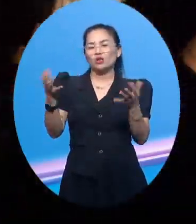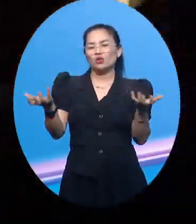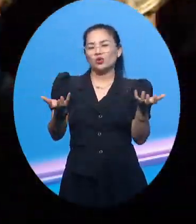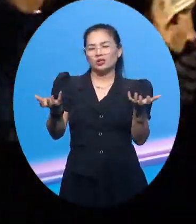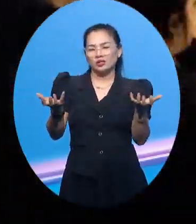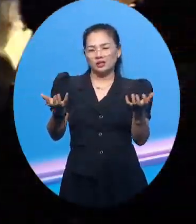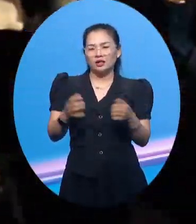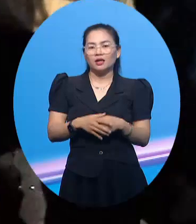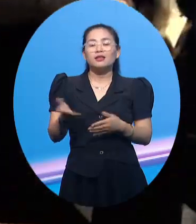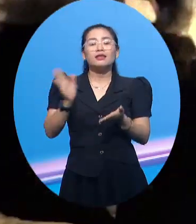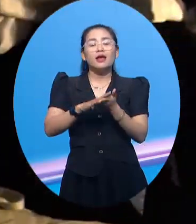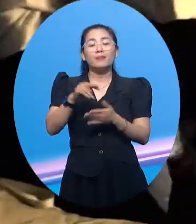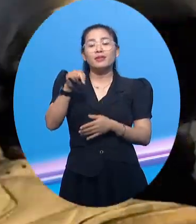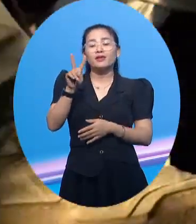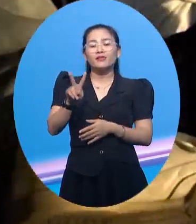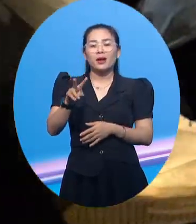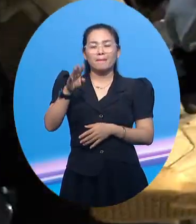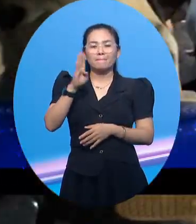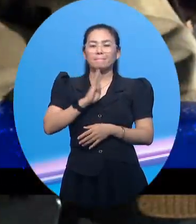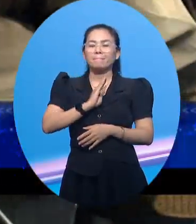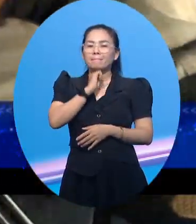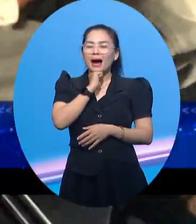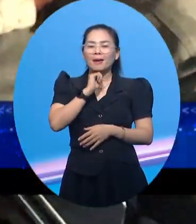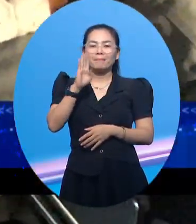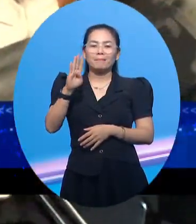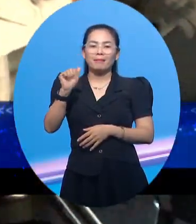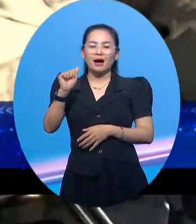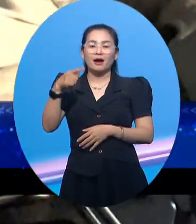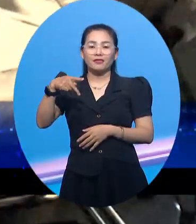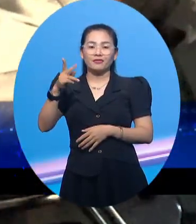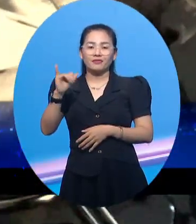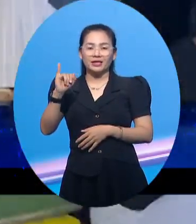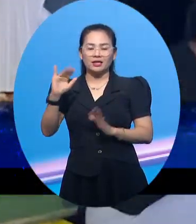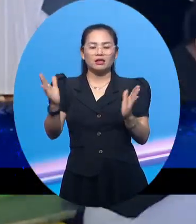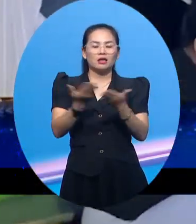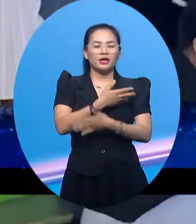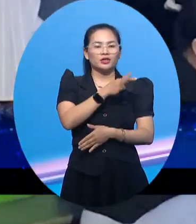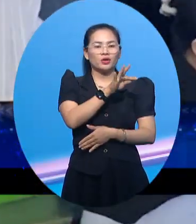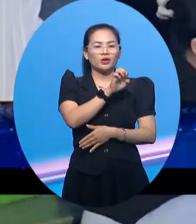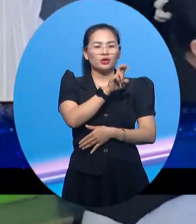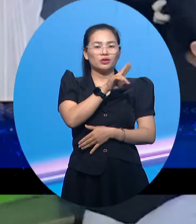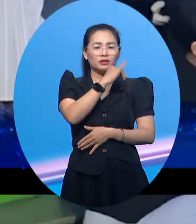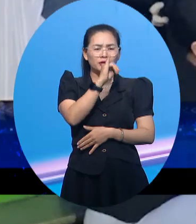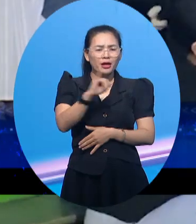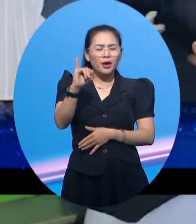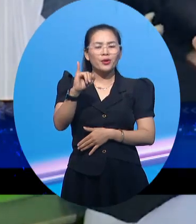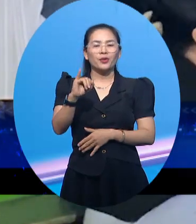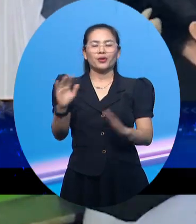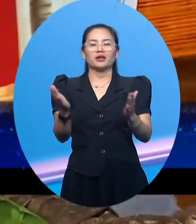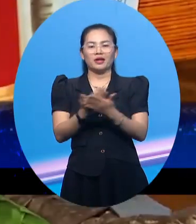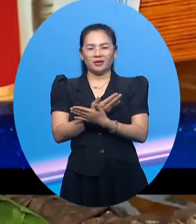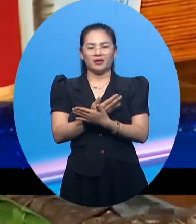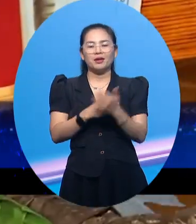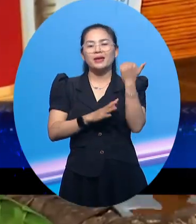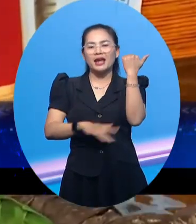của nhân vật Bác Ba Phi, nhân vật thay thế cho Tiểu, một hình ảnh tiêu biểu của múa rối nước nhằm mang lại cảm giác gần gũi thân thương với bà con miền